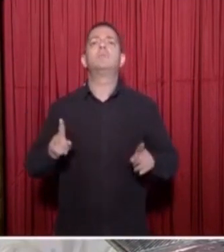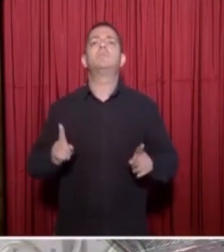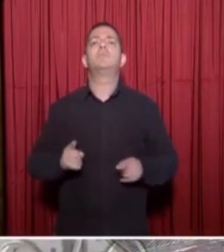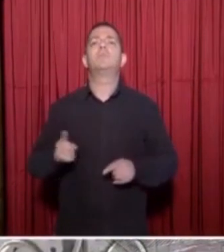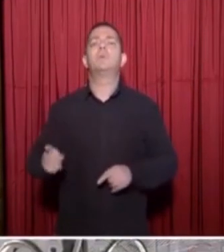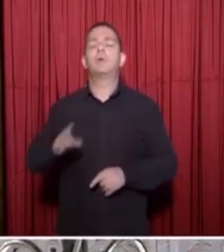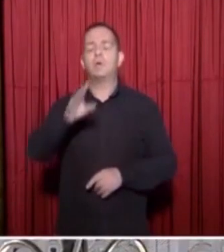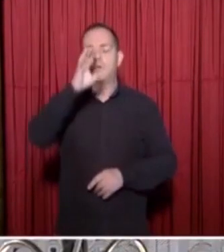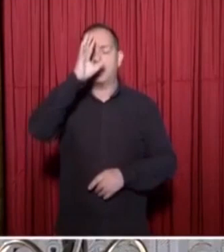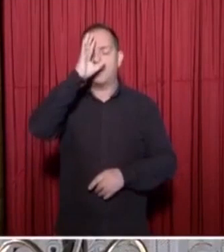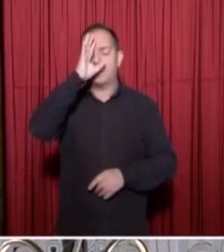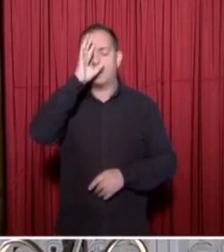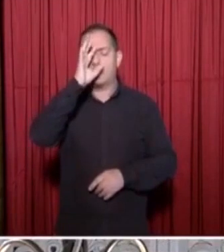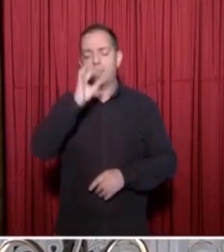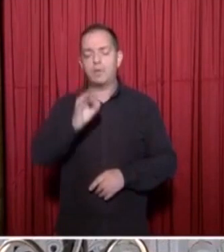αιώνων.